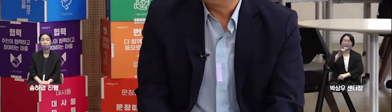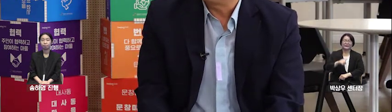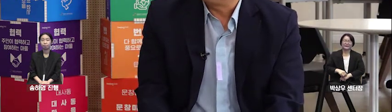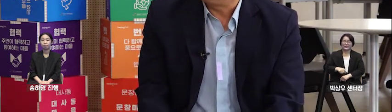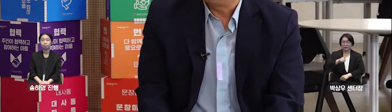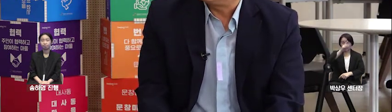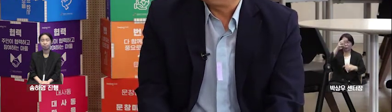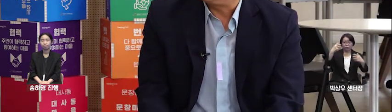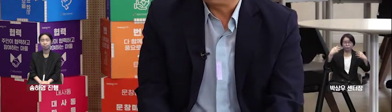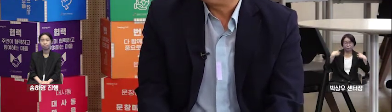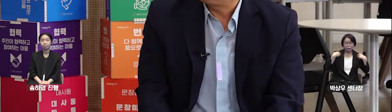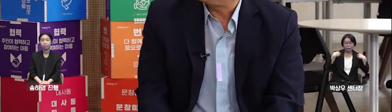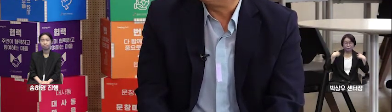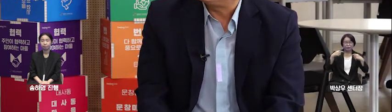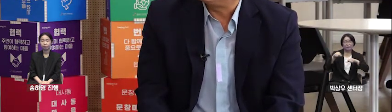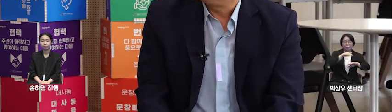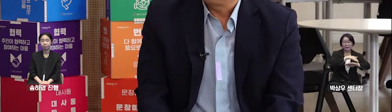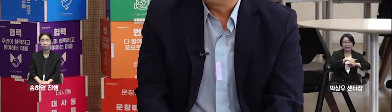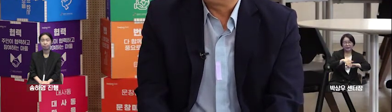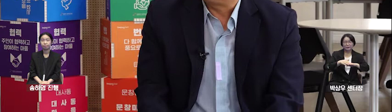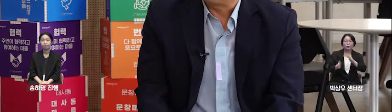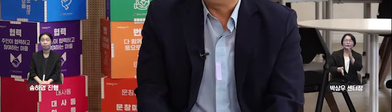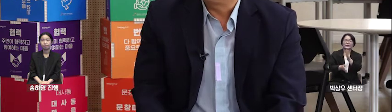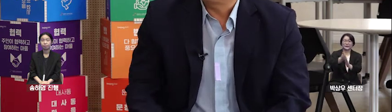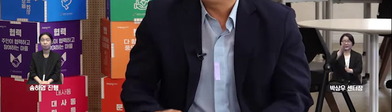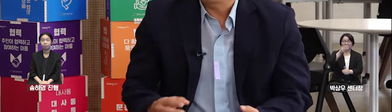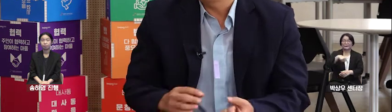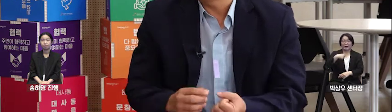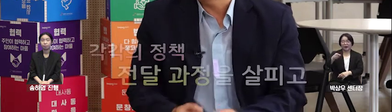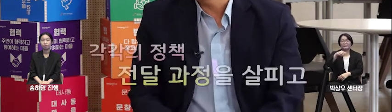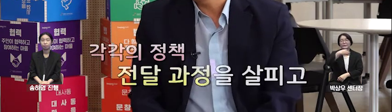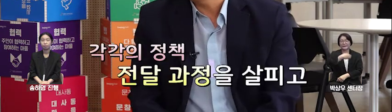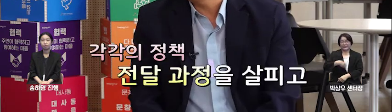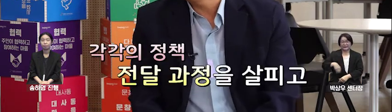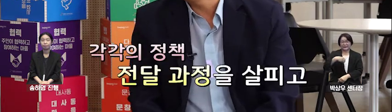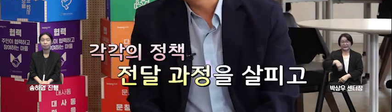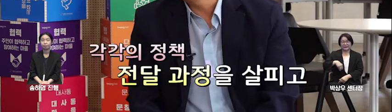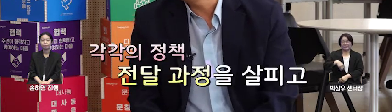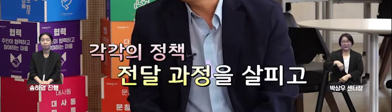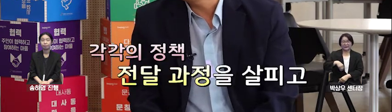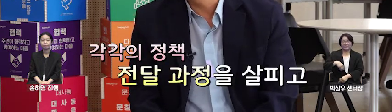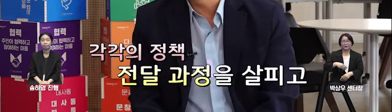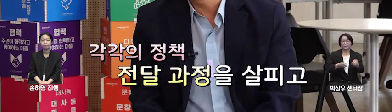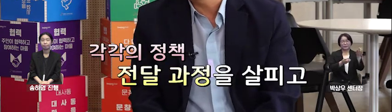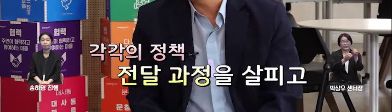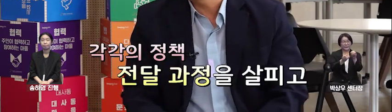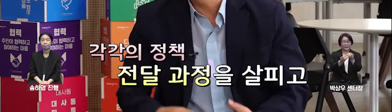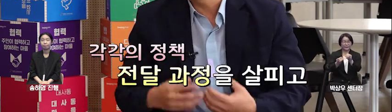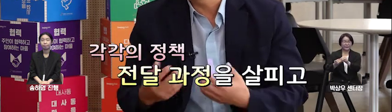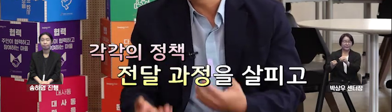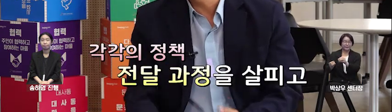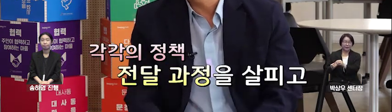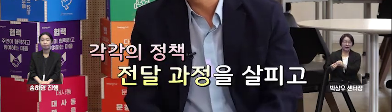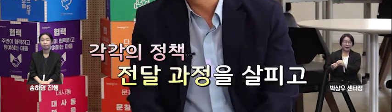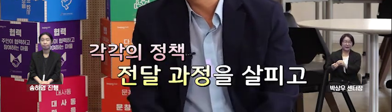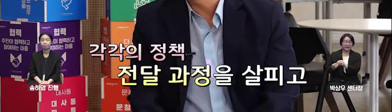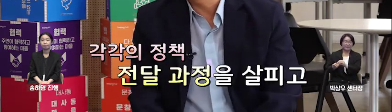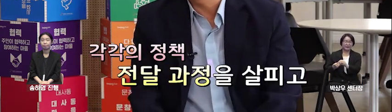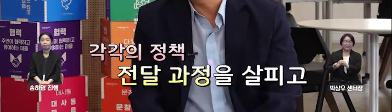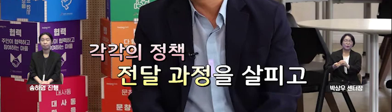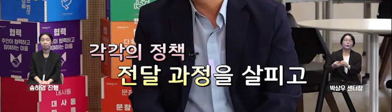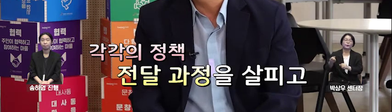또 광역시도 그다음에 기초시군 이 어떻게 이런 정책들이 전달이 되어지고 있고 이것도